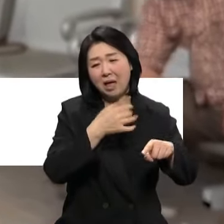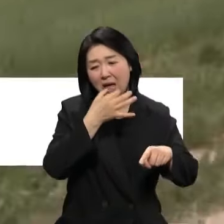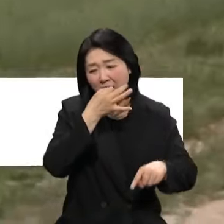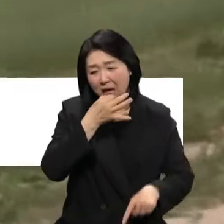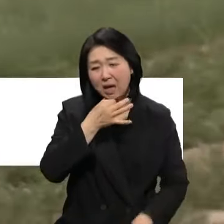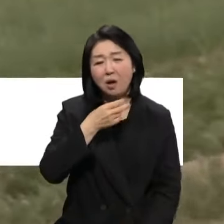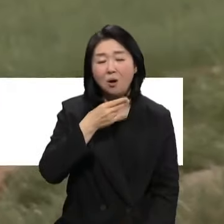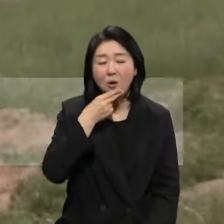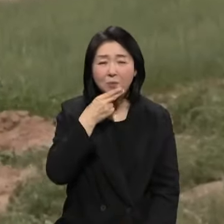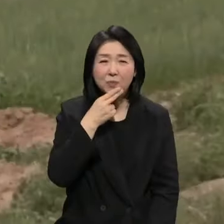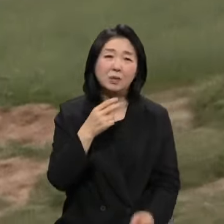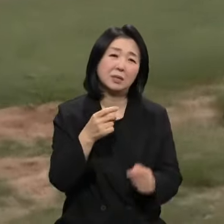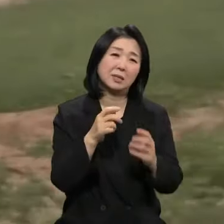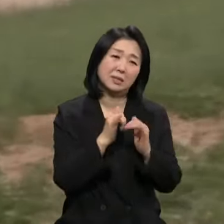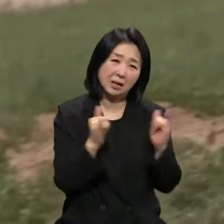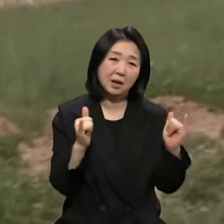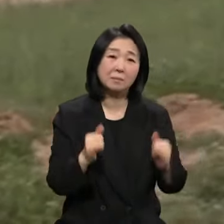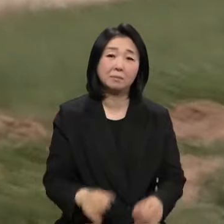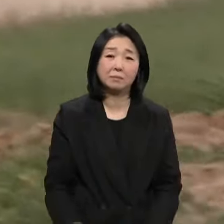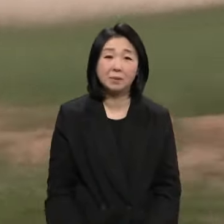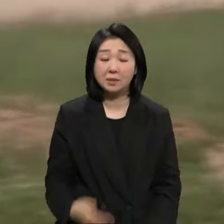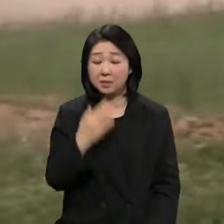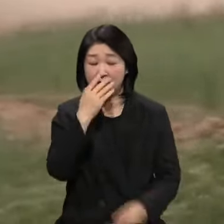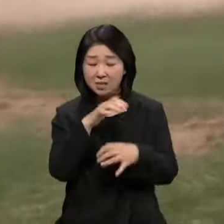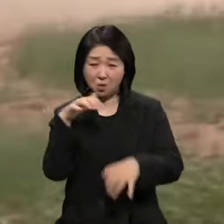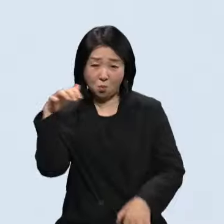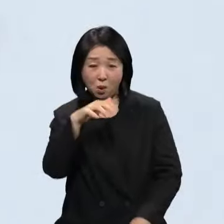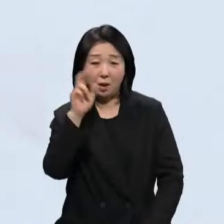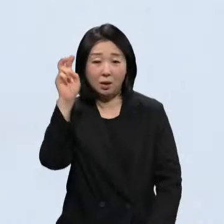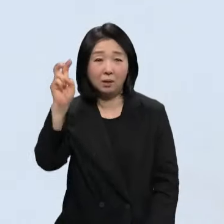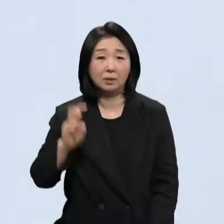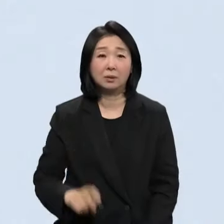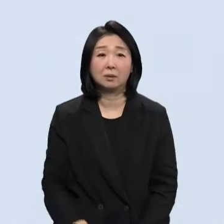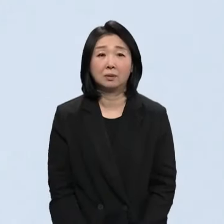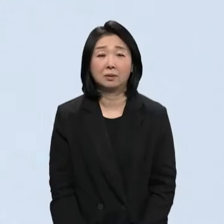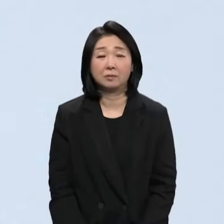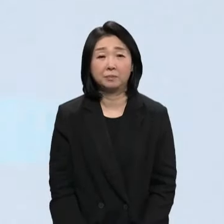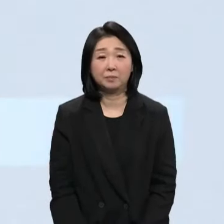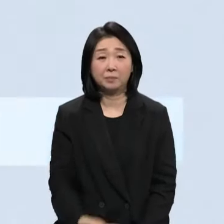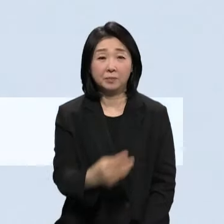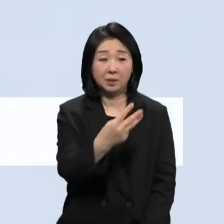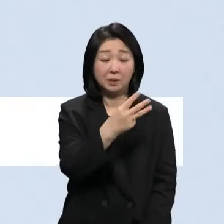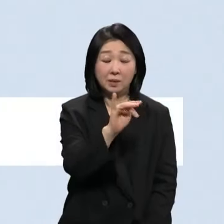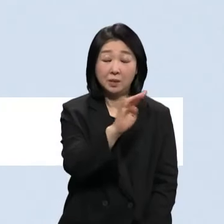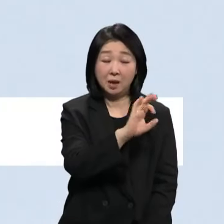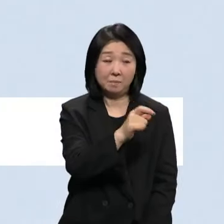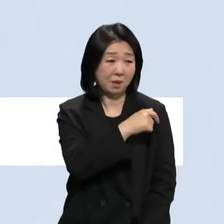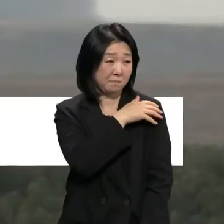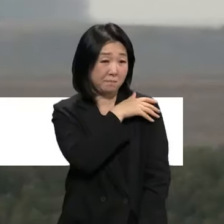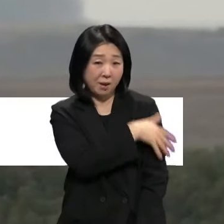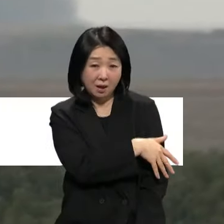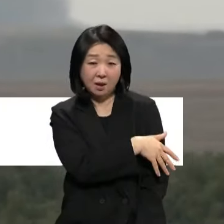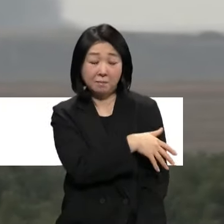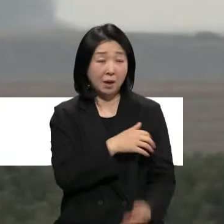이곳대니다 그러나 이스라엘은 공격을 할 것으로 보입니다 스타인